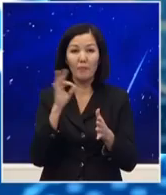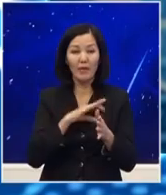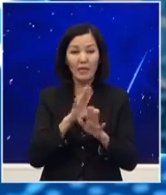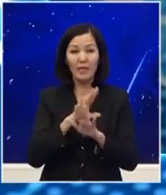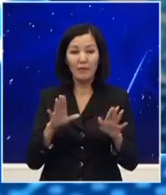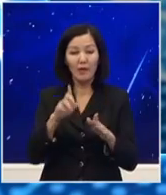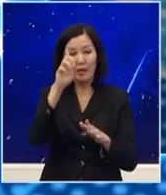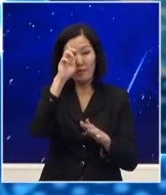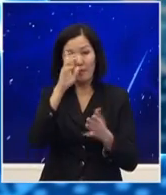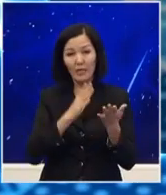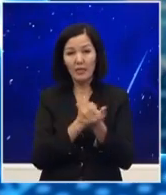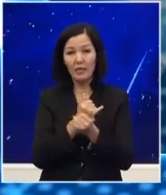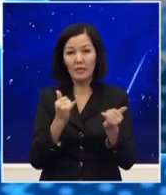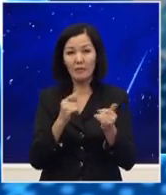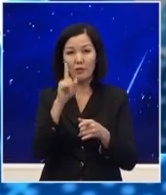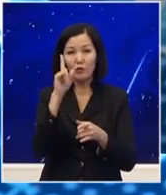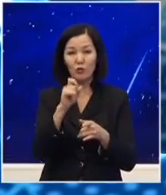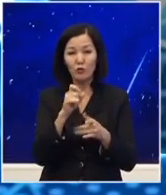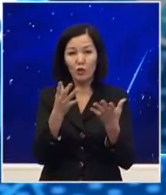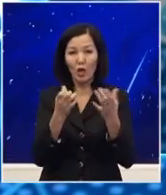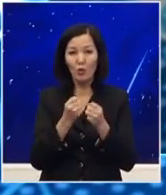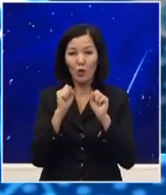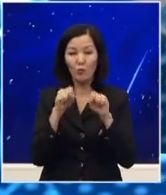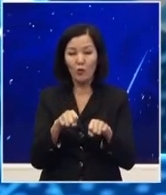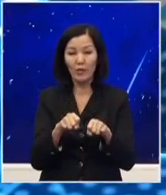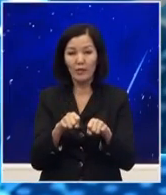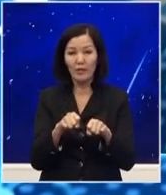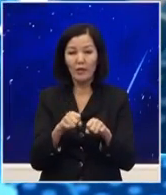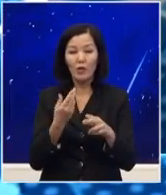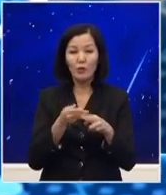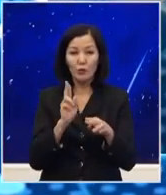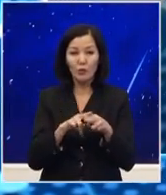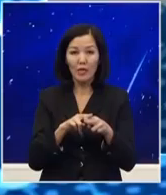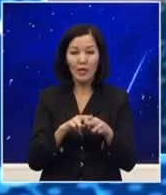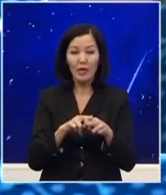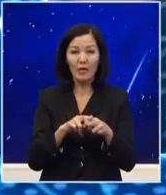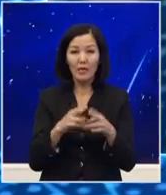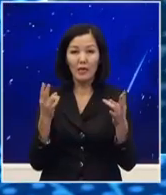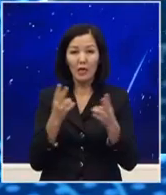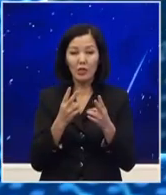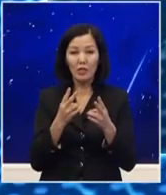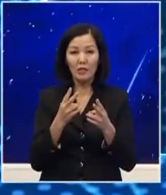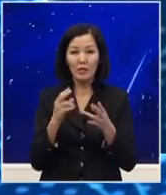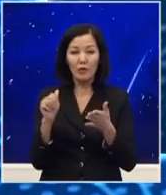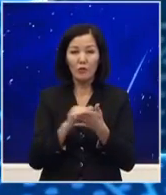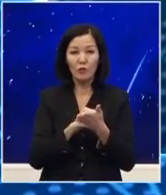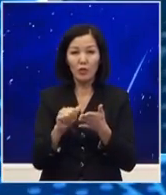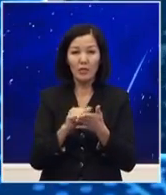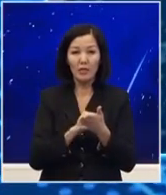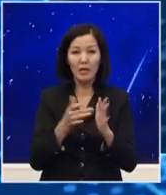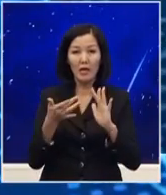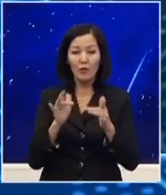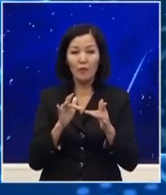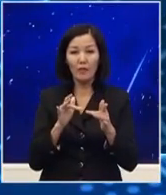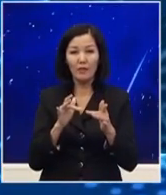пайдаланбай-ақ мемлекеттік қызметтің 100-ге жуығын онлайн аласыз. Сондай-ақ, өзіңізге қажетті анықтамаларды әлеуметтік